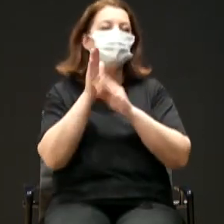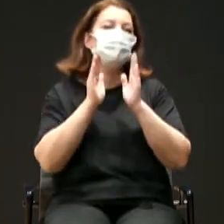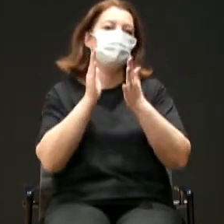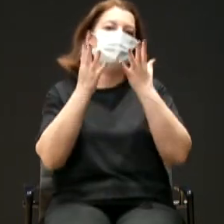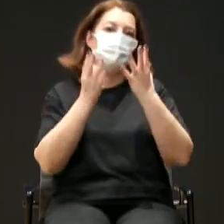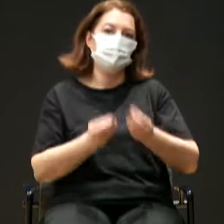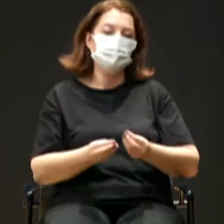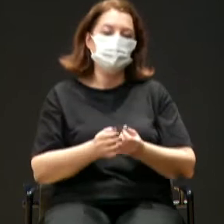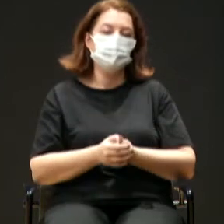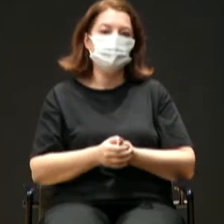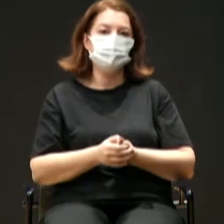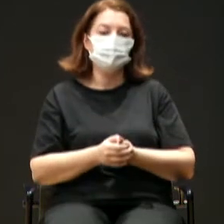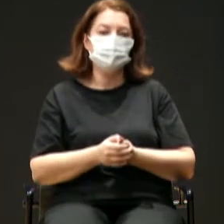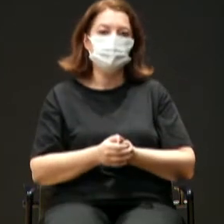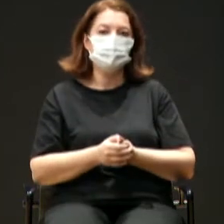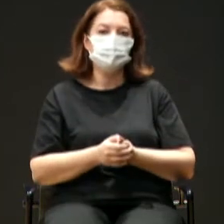etmiştir.